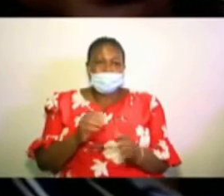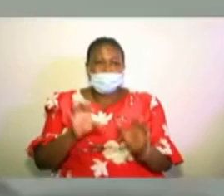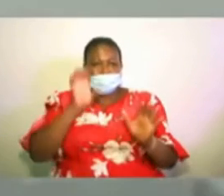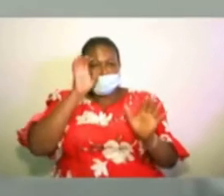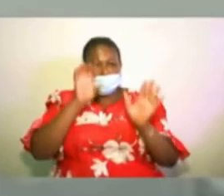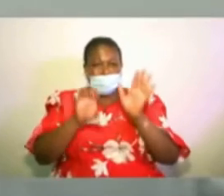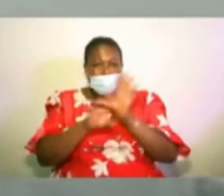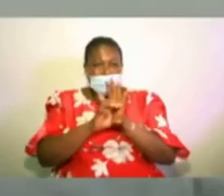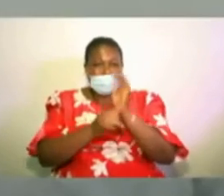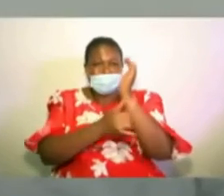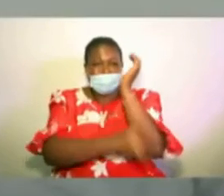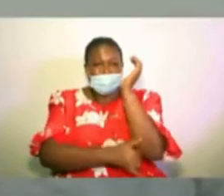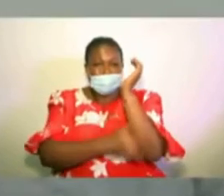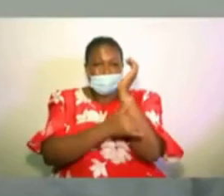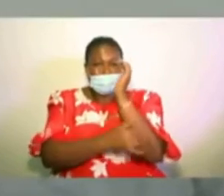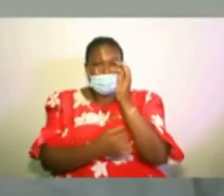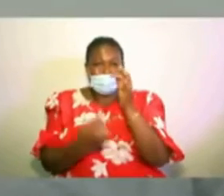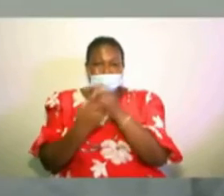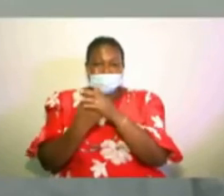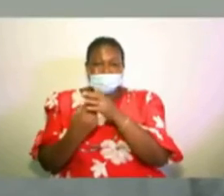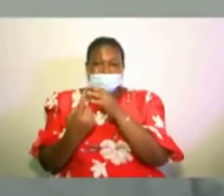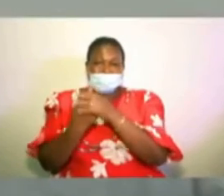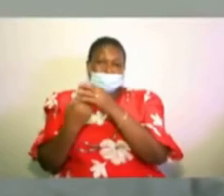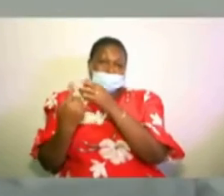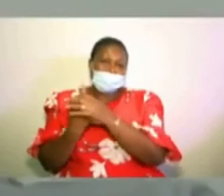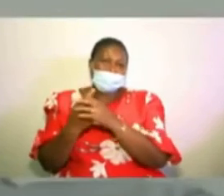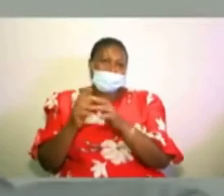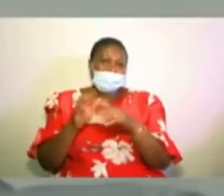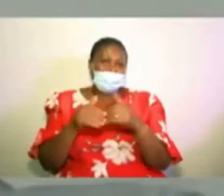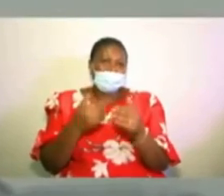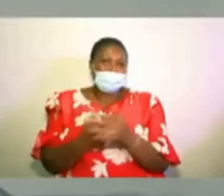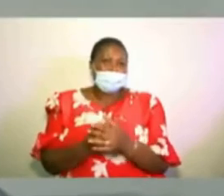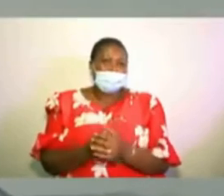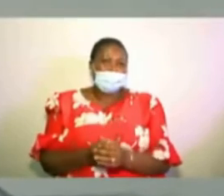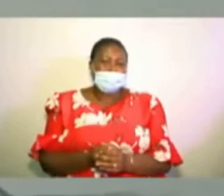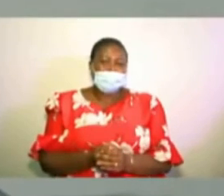them. Et tout le monde. Amen.